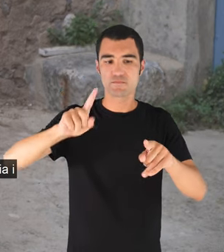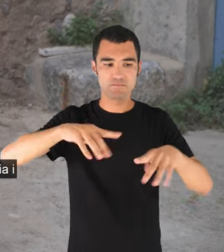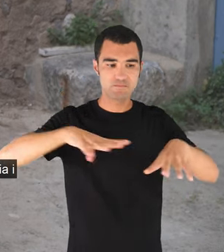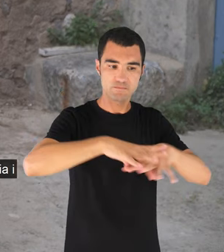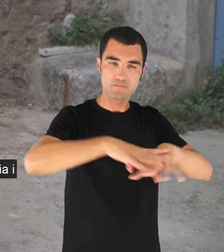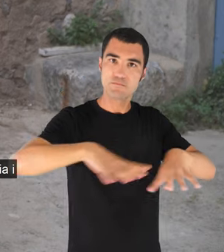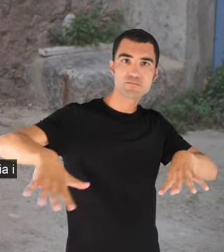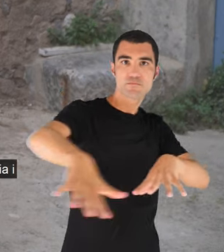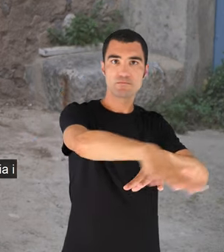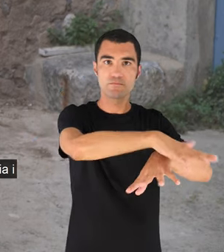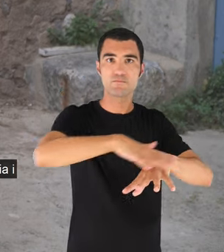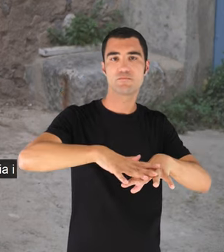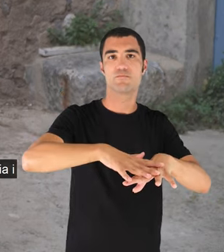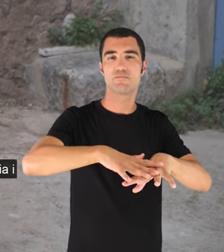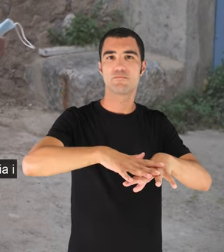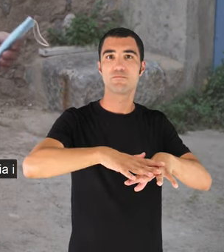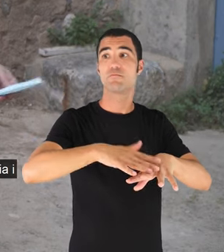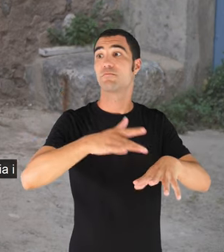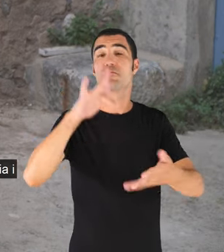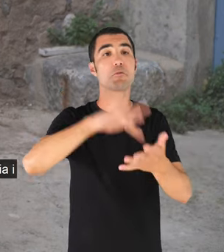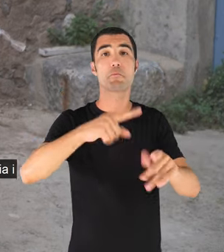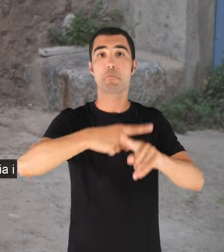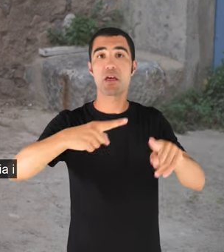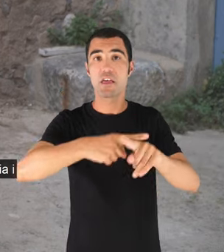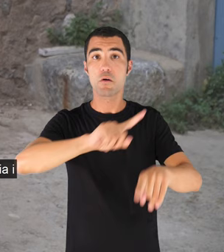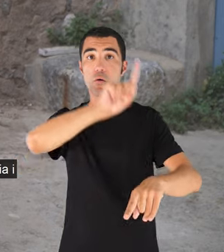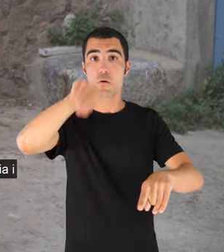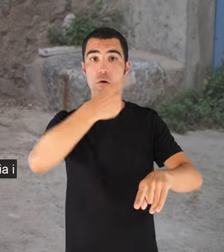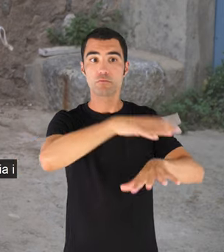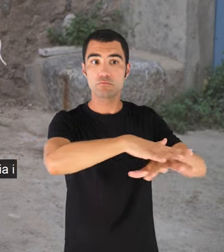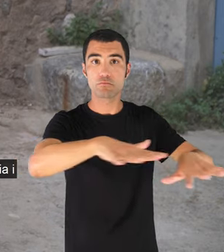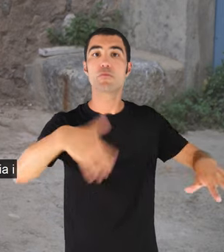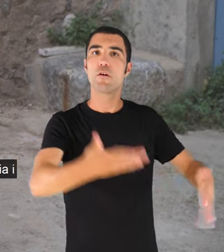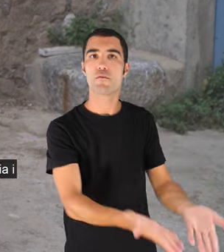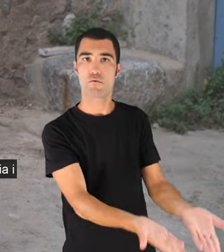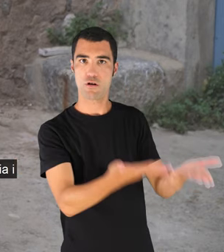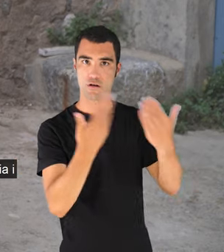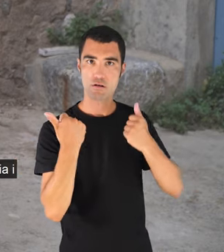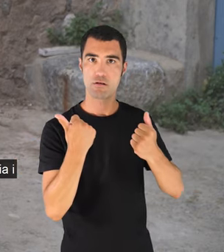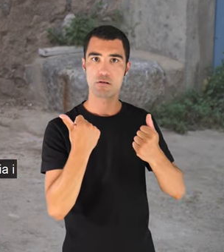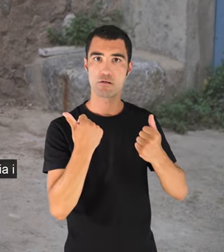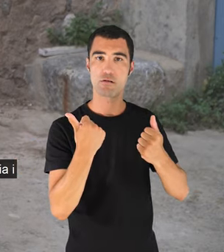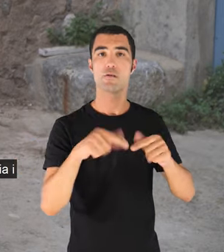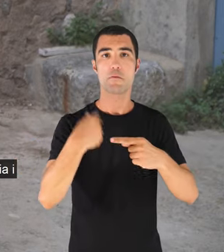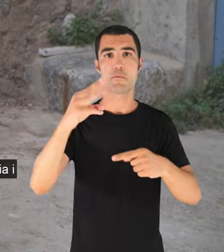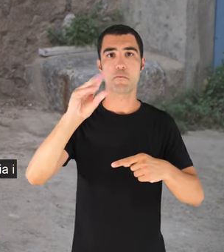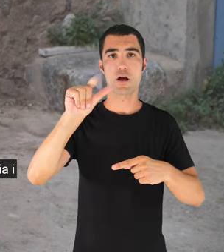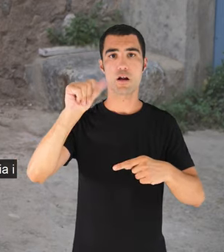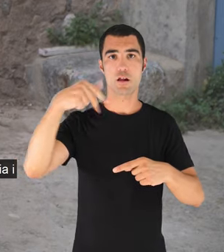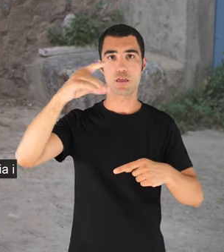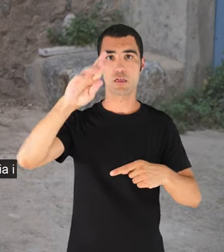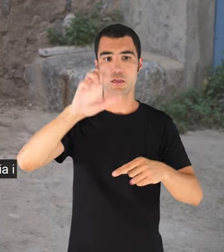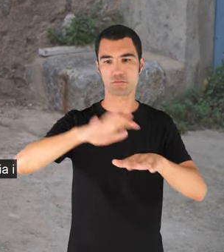feia pintura mitjureta, una hora que estaven allà, els altres hi ha, i ells posaven els palangres i tot quedava un marron com